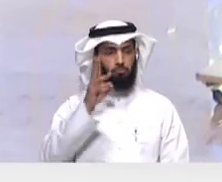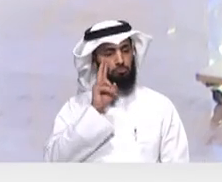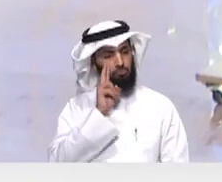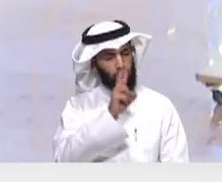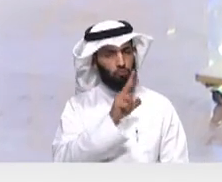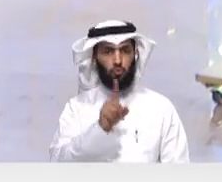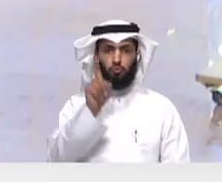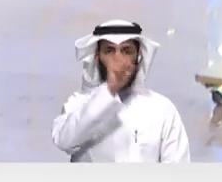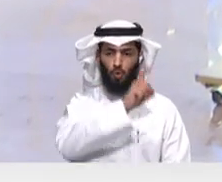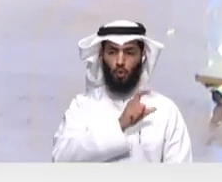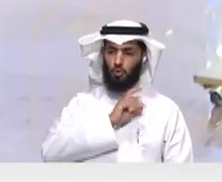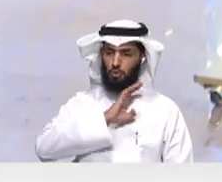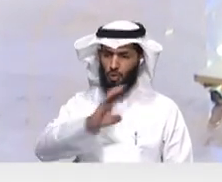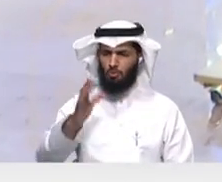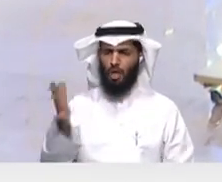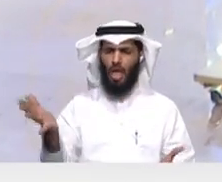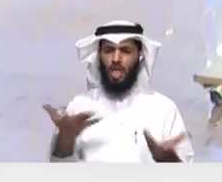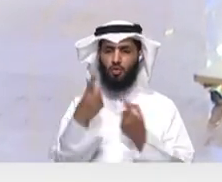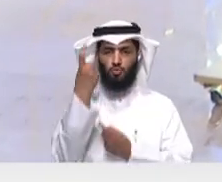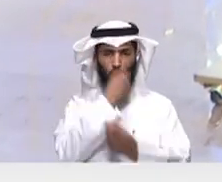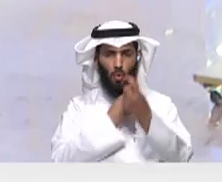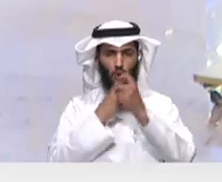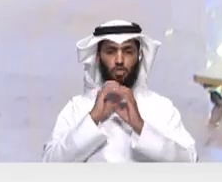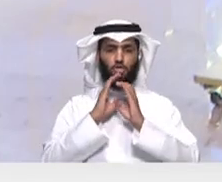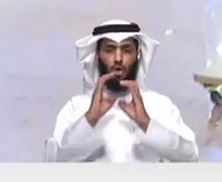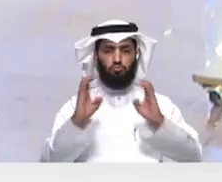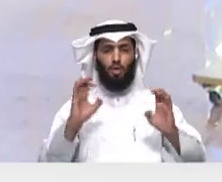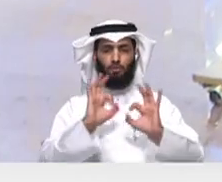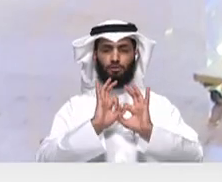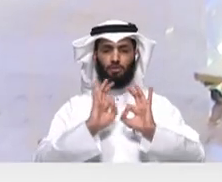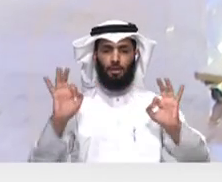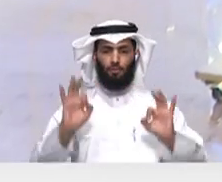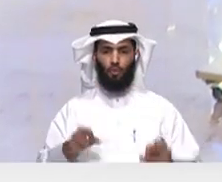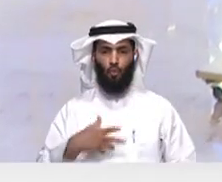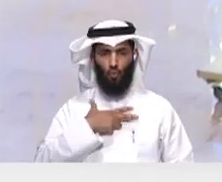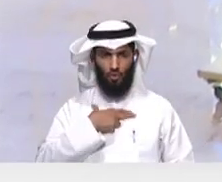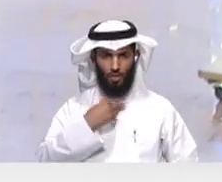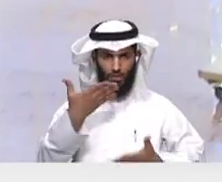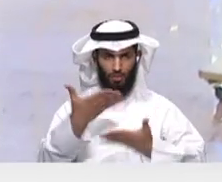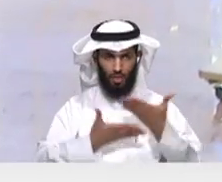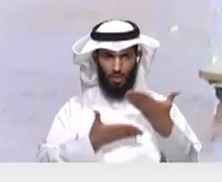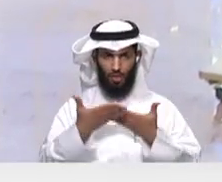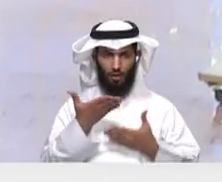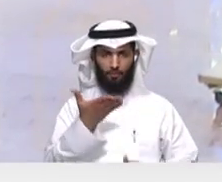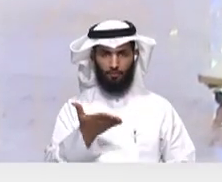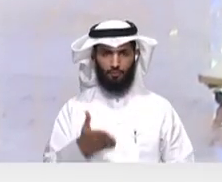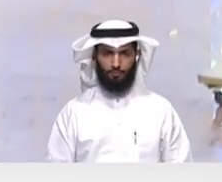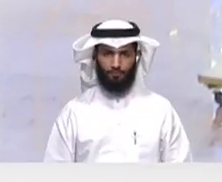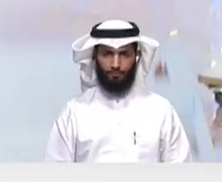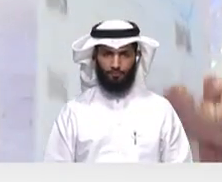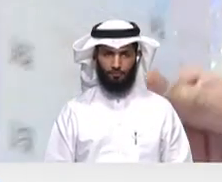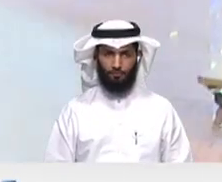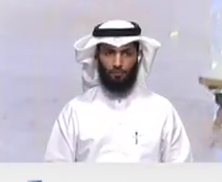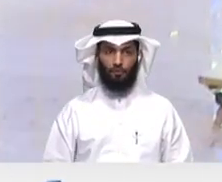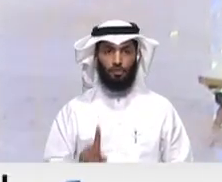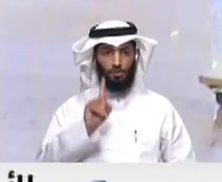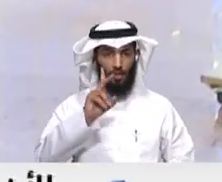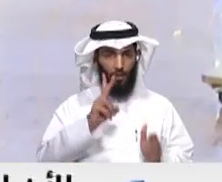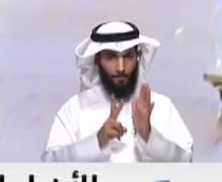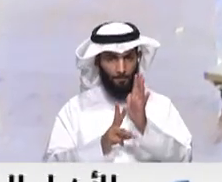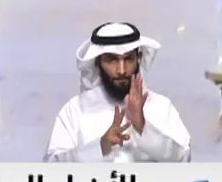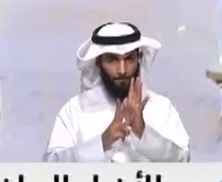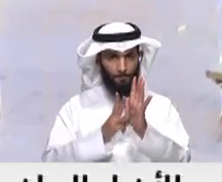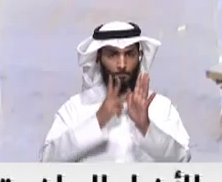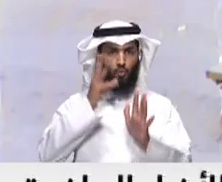طبعا احنا اليوم من ضمن الخطه اللي وضعناها بوزاره التجاره والصناعه راح يكون هناك البوث القادم راح يكون في